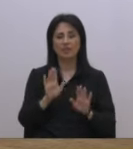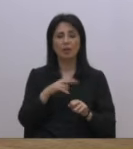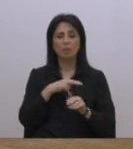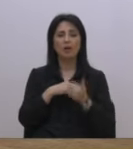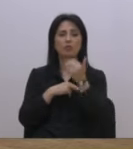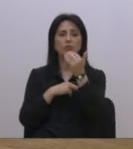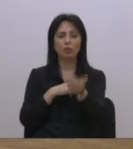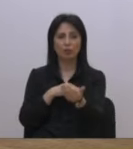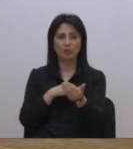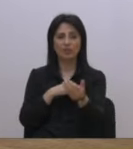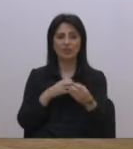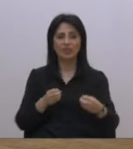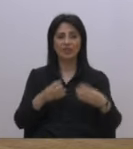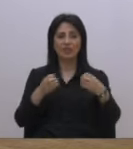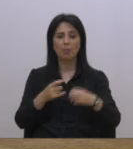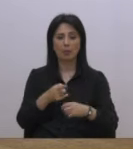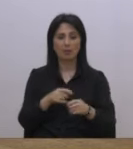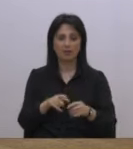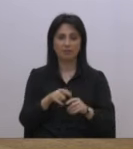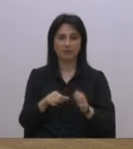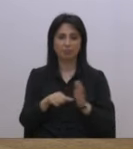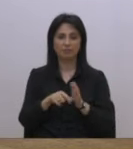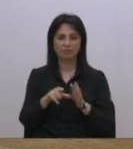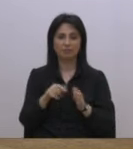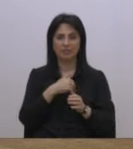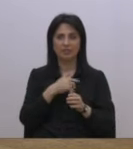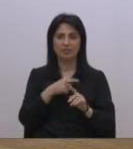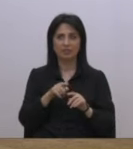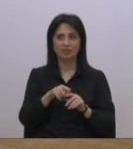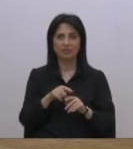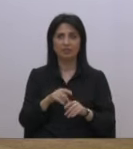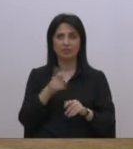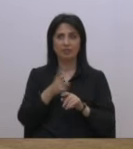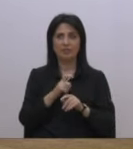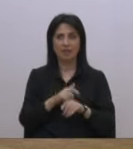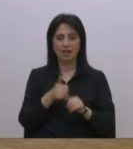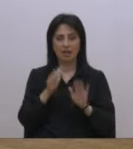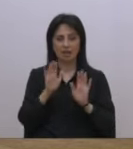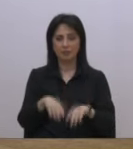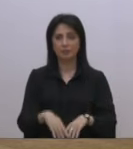საპარლამენტო დაპირისპირების ერთ-ერთი ინსტრუმენტი, რომელიც სულ ლეგიტიმურია და მე მგონი ძალიანც კარგია.